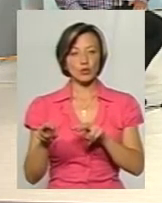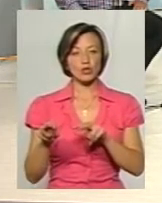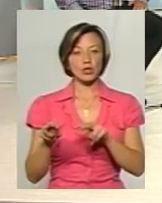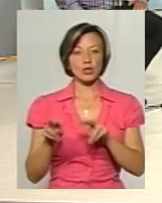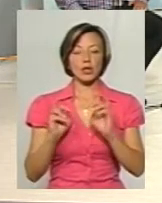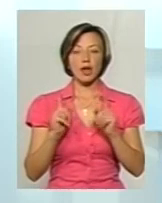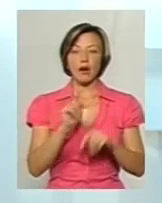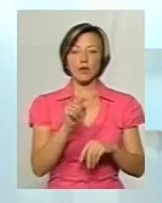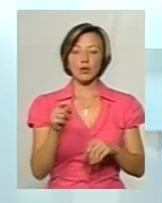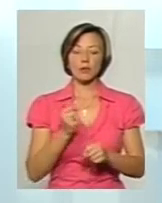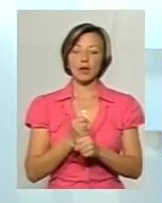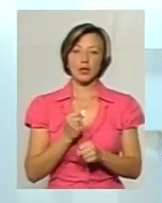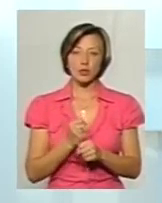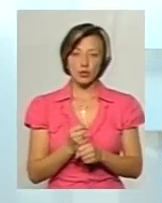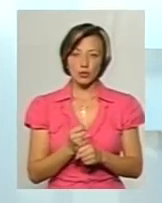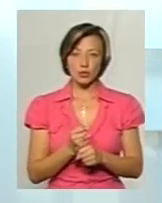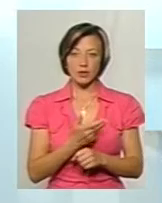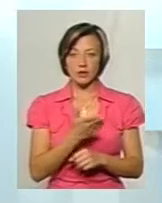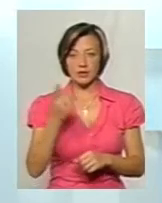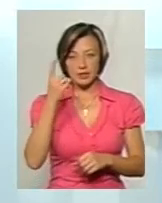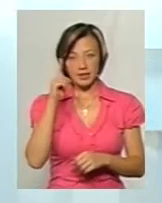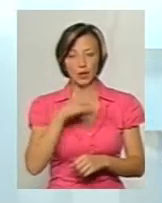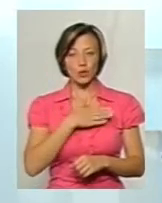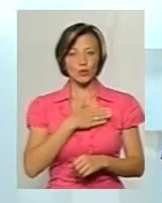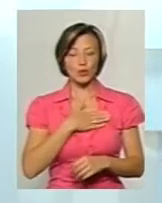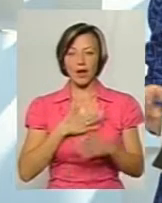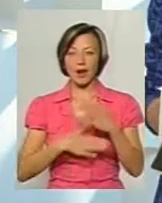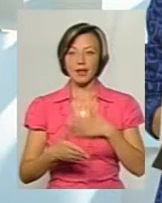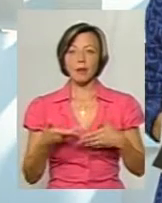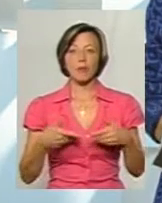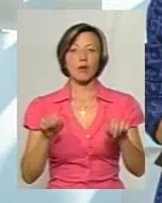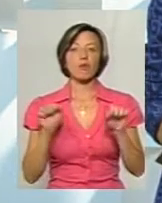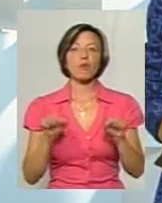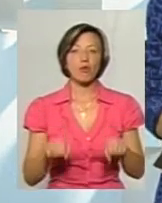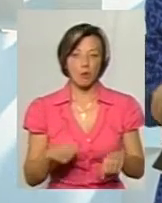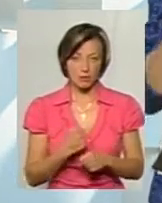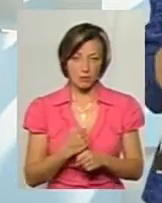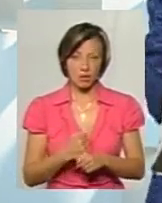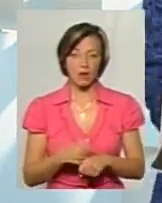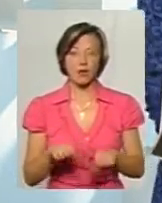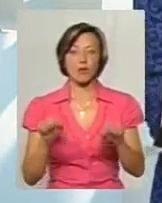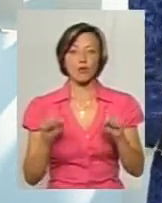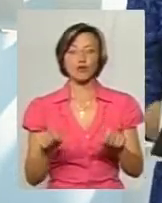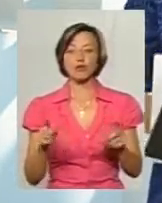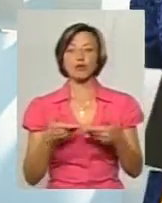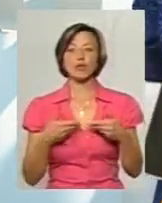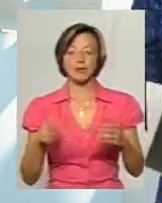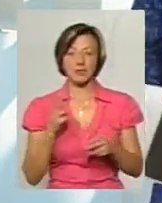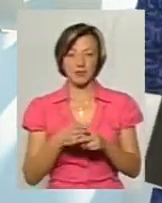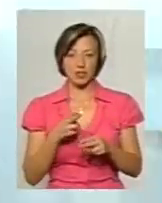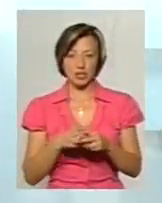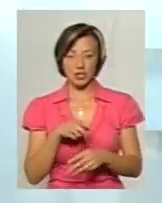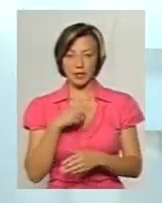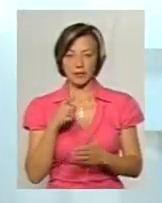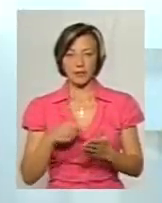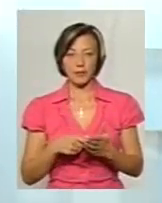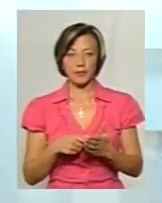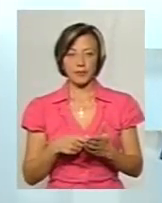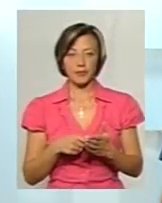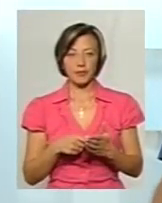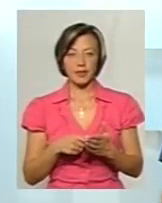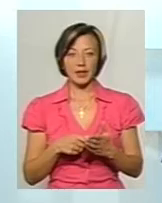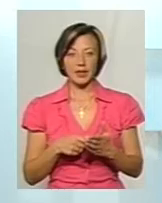відслідковуючи, як вони працюють, ви знаєте, душа радіє. Ми можемо працювати, ми можемо випустити. Що нам заважає? Що нам заважає?